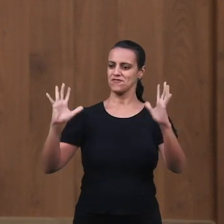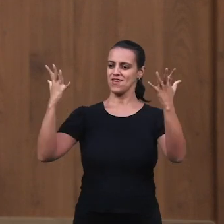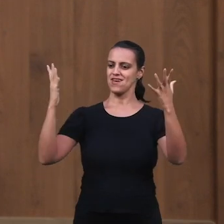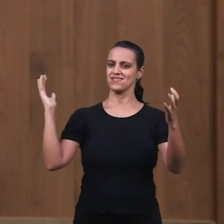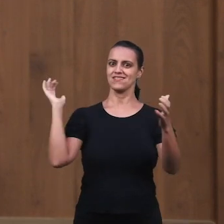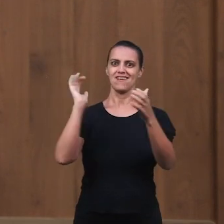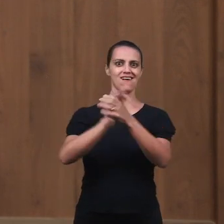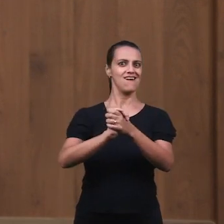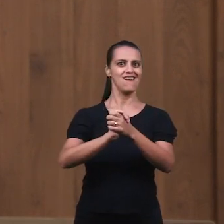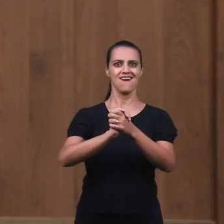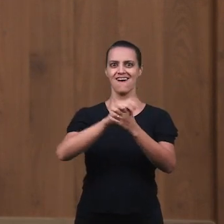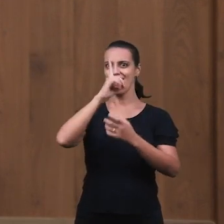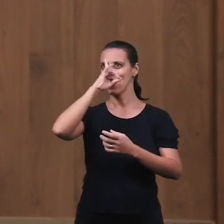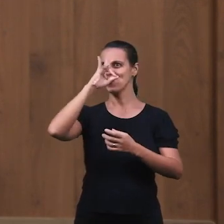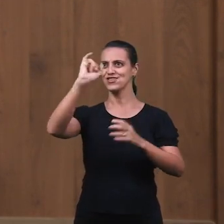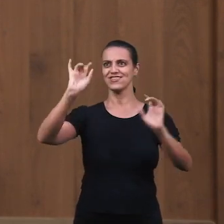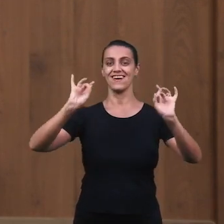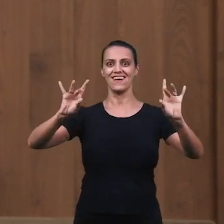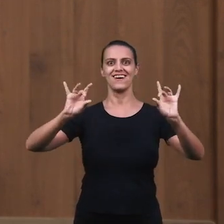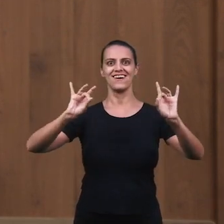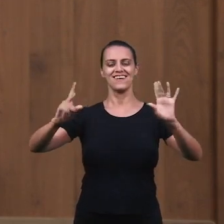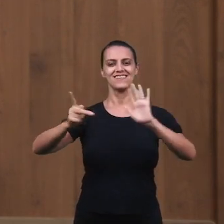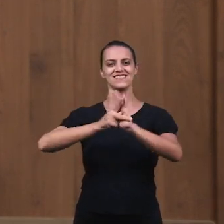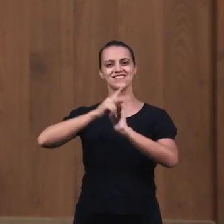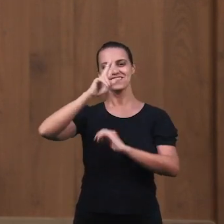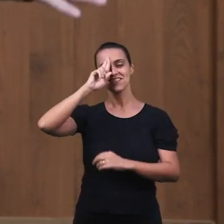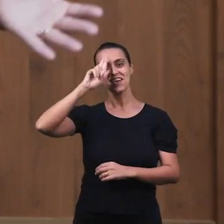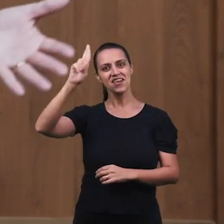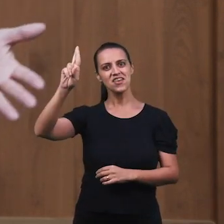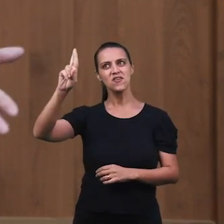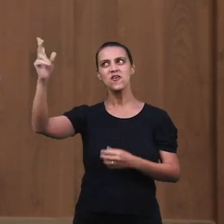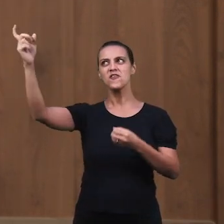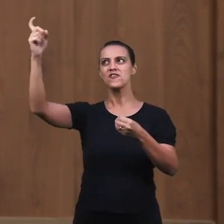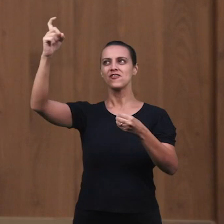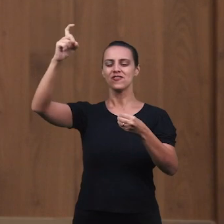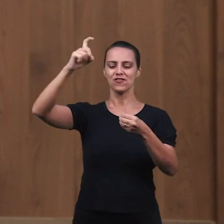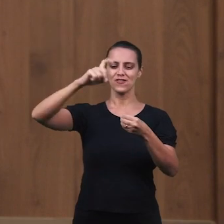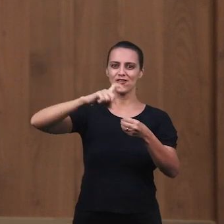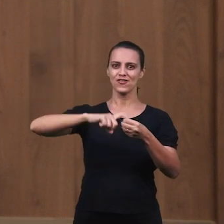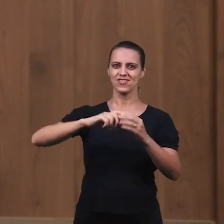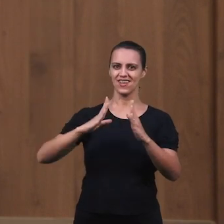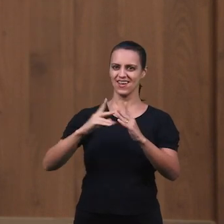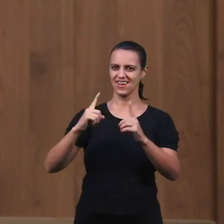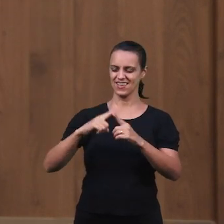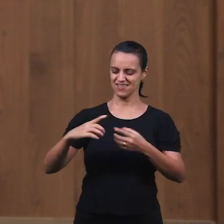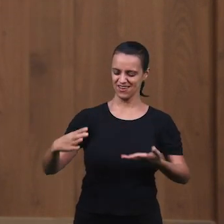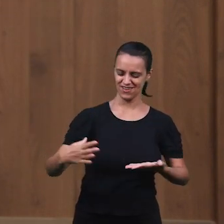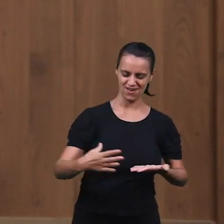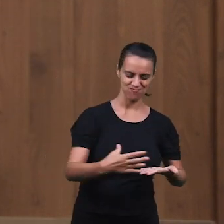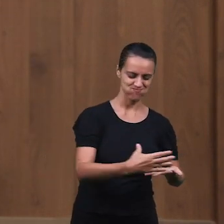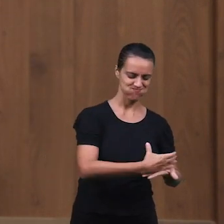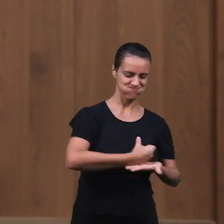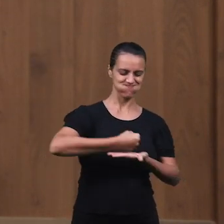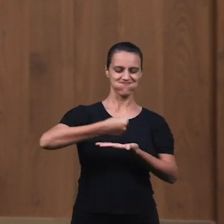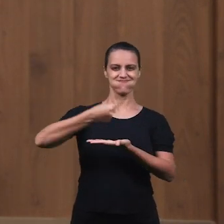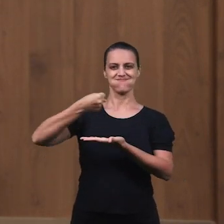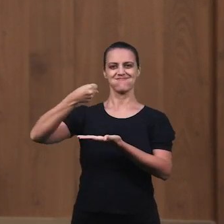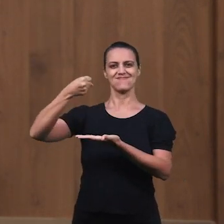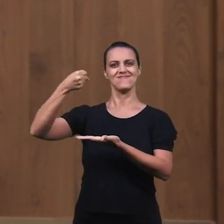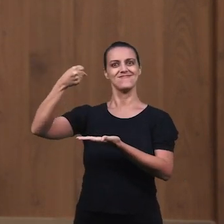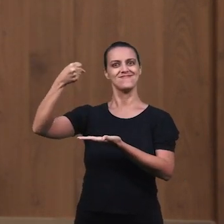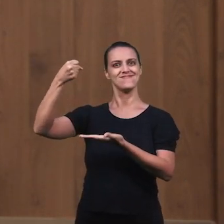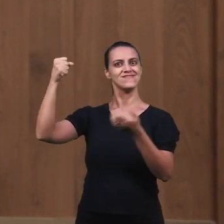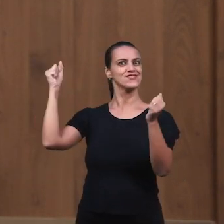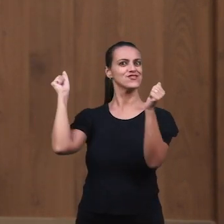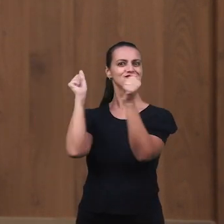noces, le grand jour du Seigneur, le jour où le Seigneur Jésus viendra enlever toute